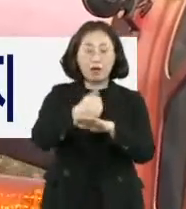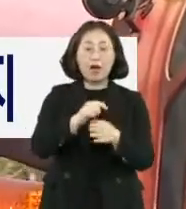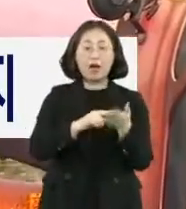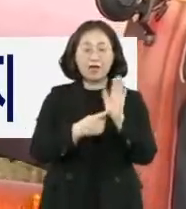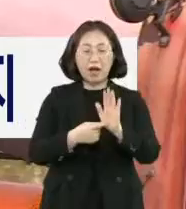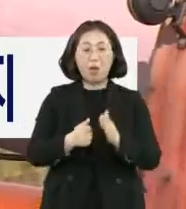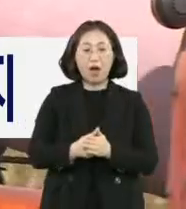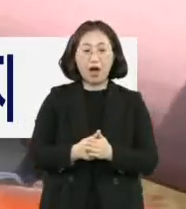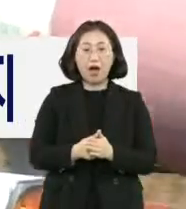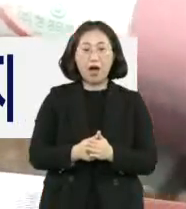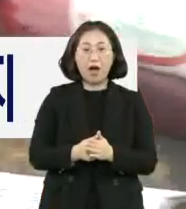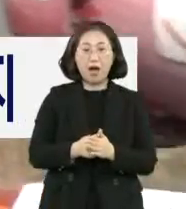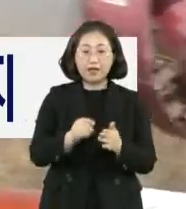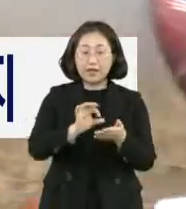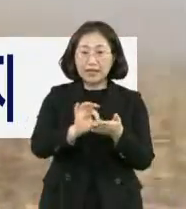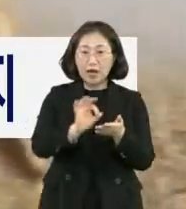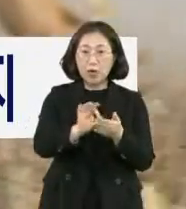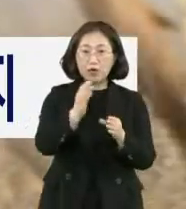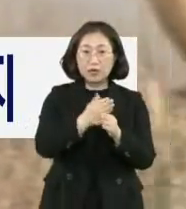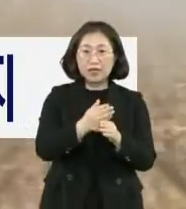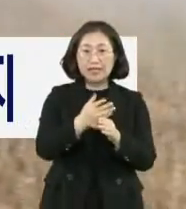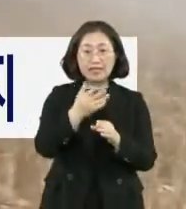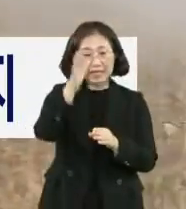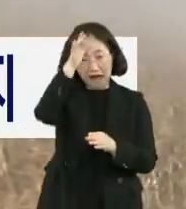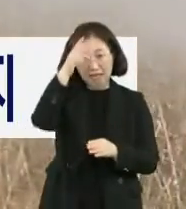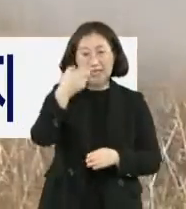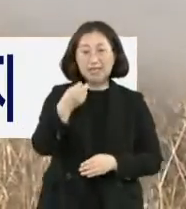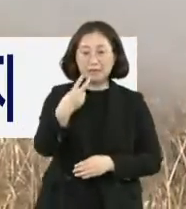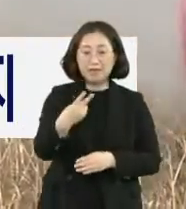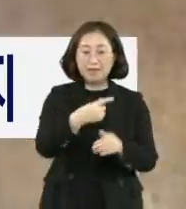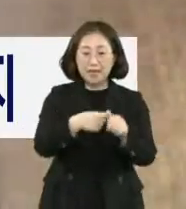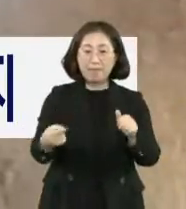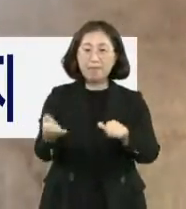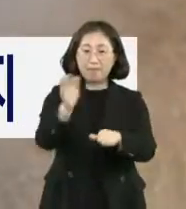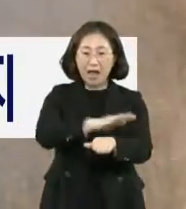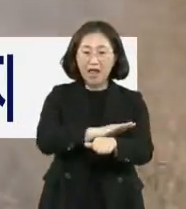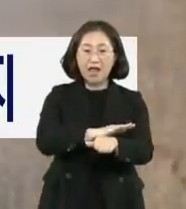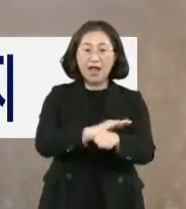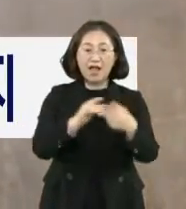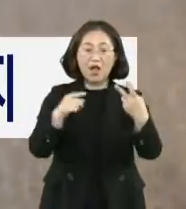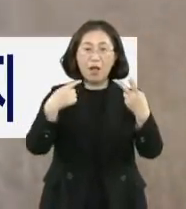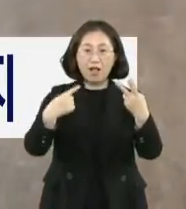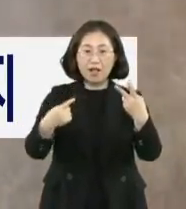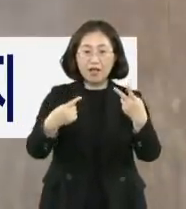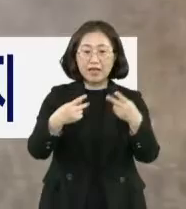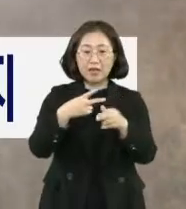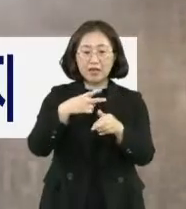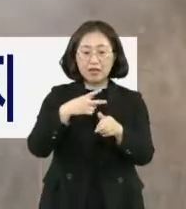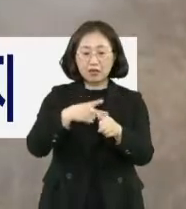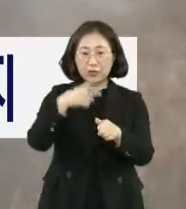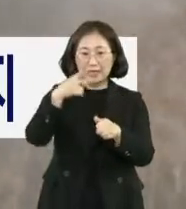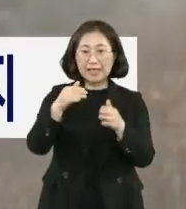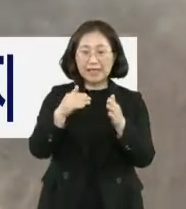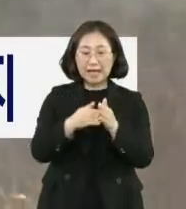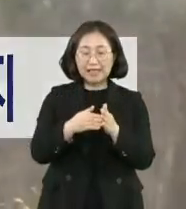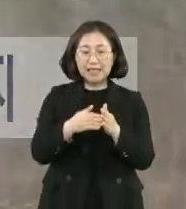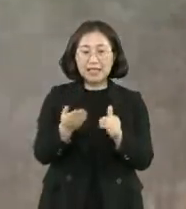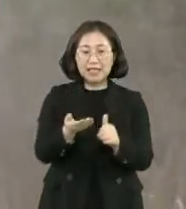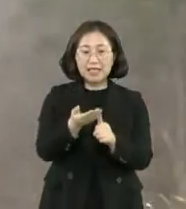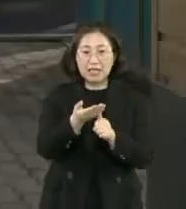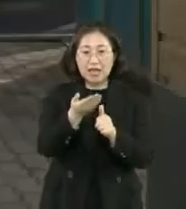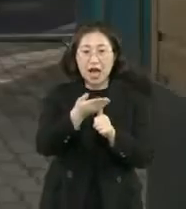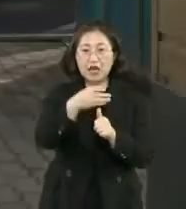신고 농장에서 사역 중인 72만 마리의 닭을 살처분 하고 다음달 1일 2시까지 돈의 가금류 농가 와